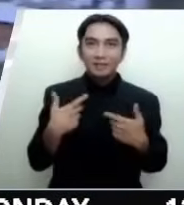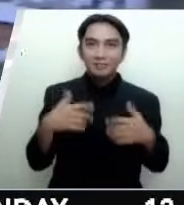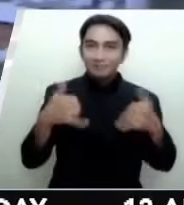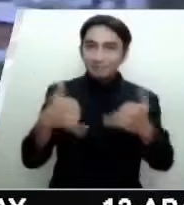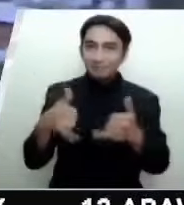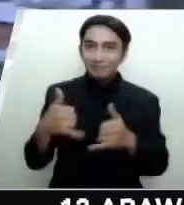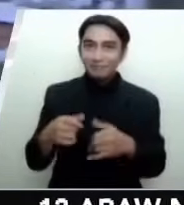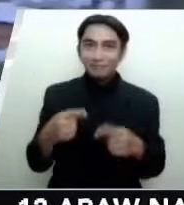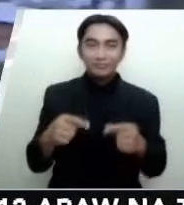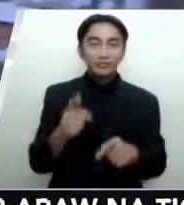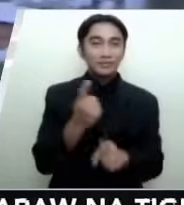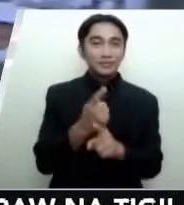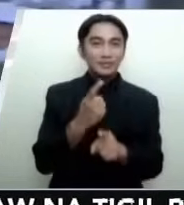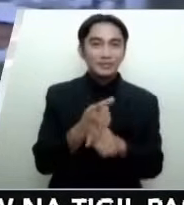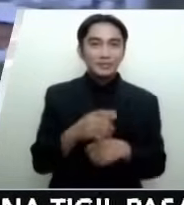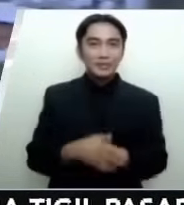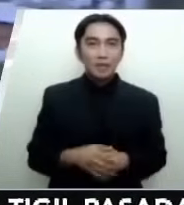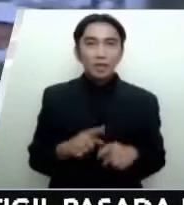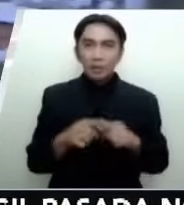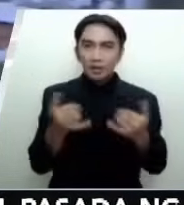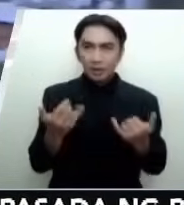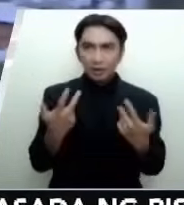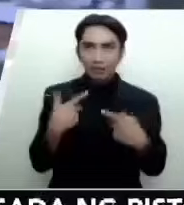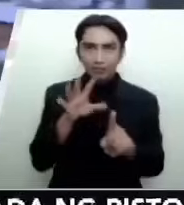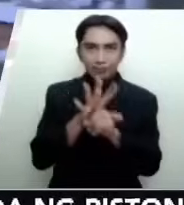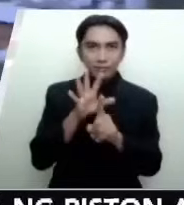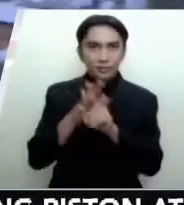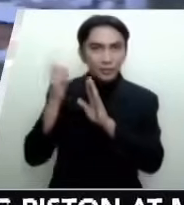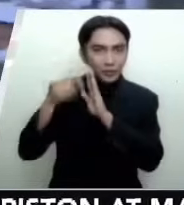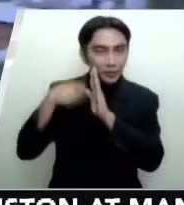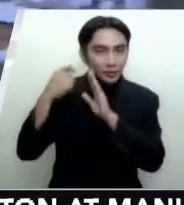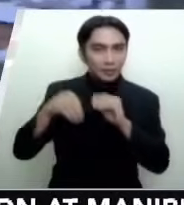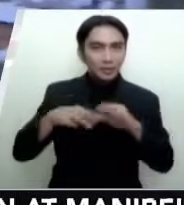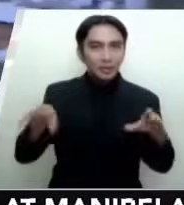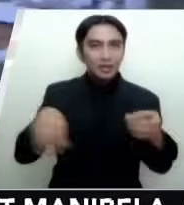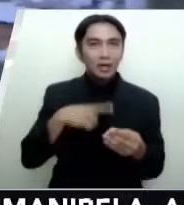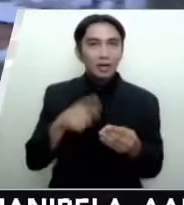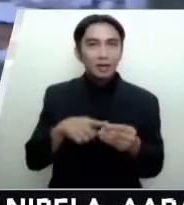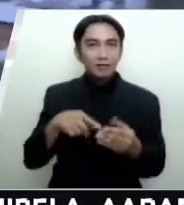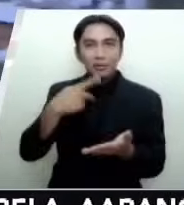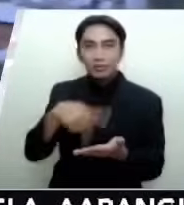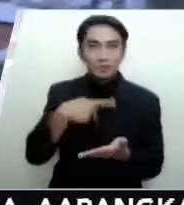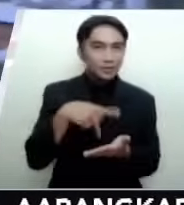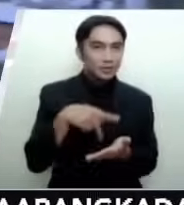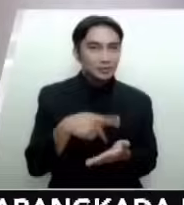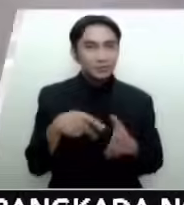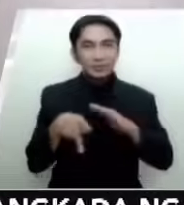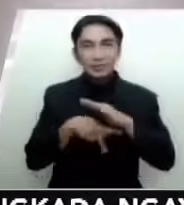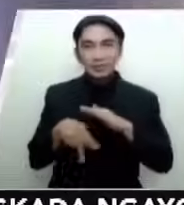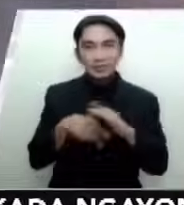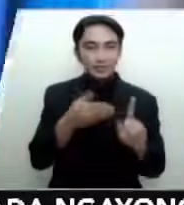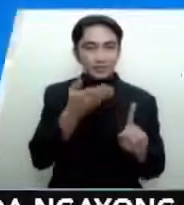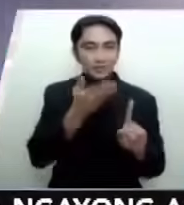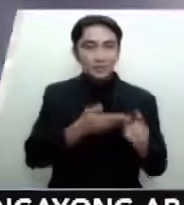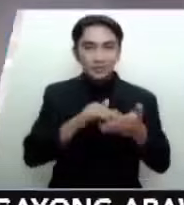Marilao, Bulacan, trending ngayon ang pagsali sa stop dance ng isang kinder student.